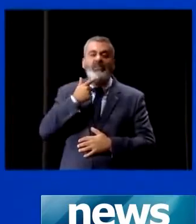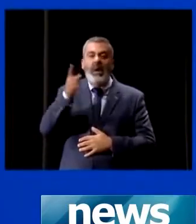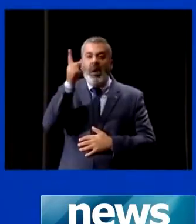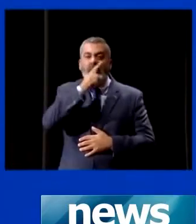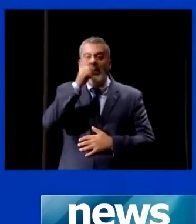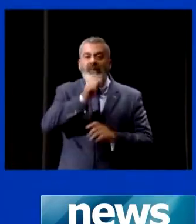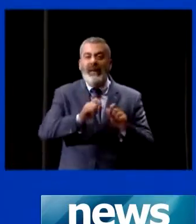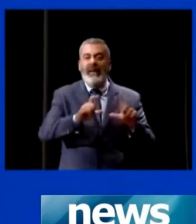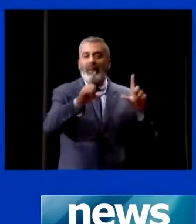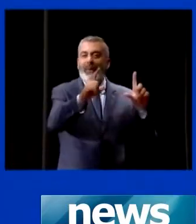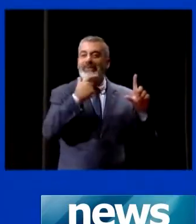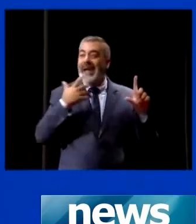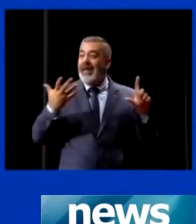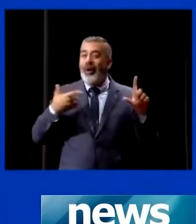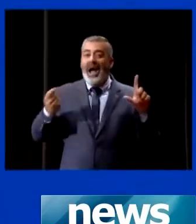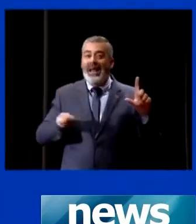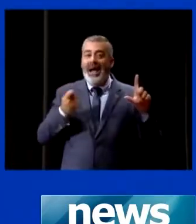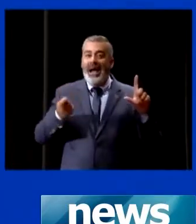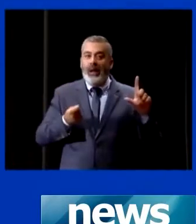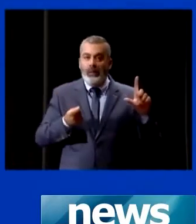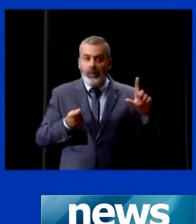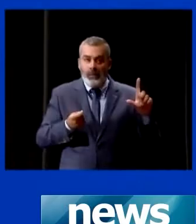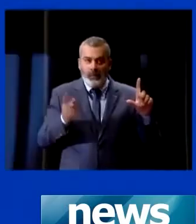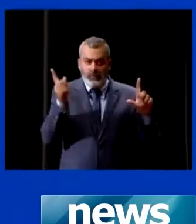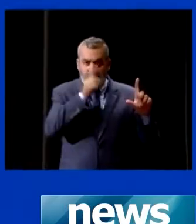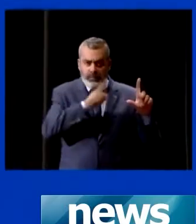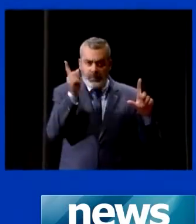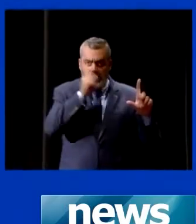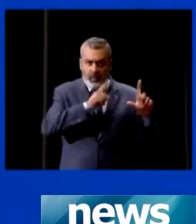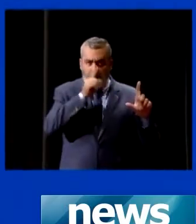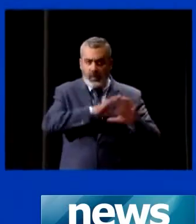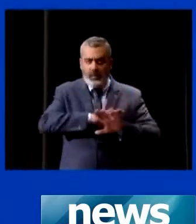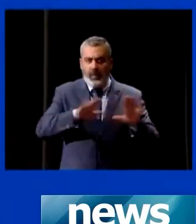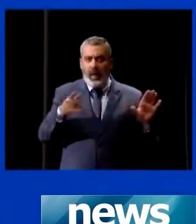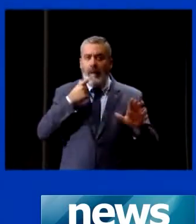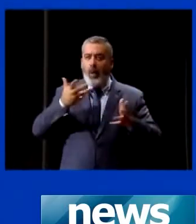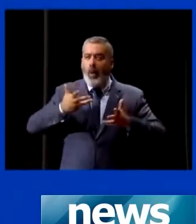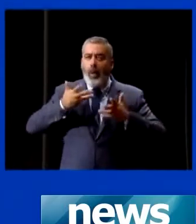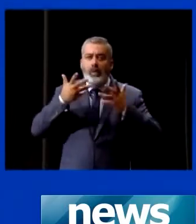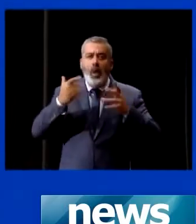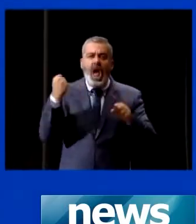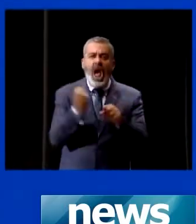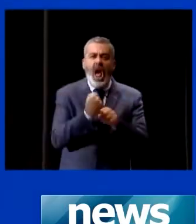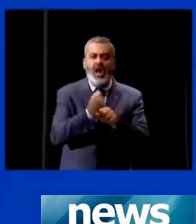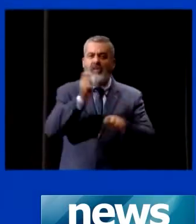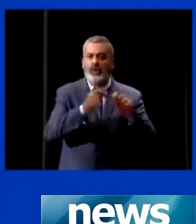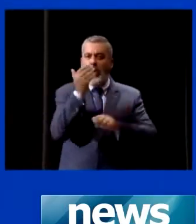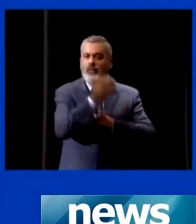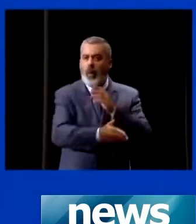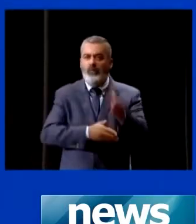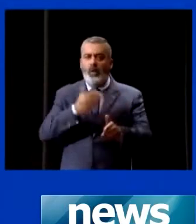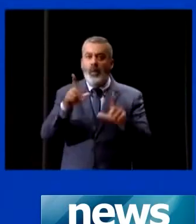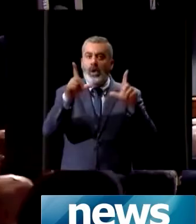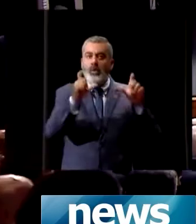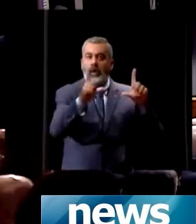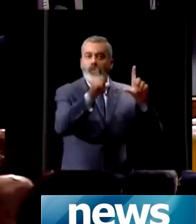κάποιοι προσπαθούσαν να μας πείσουν ότι προχωρούν δήθεν μεγάλα έργα τα οποία στην πραγματικότητα ήταν